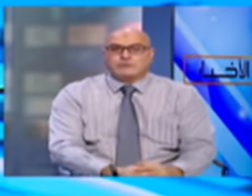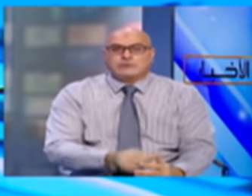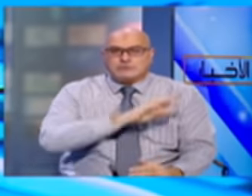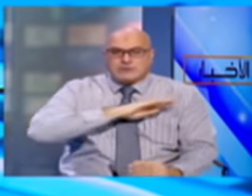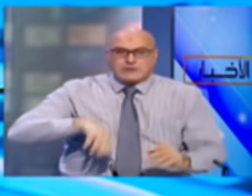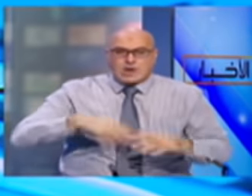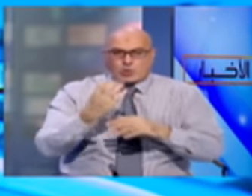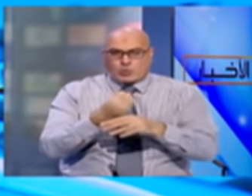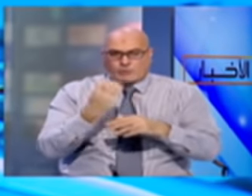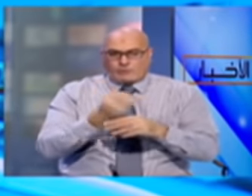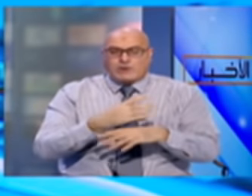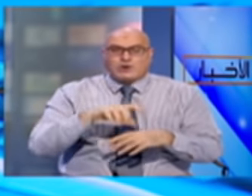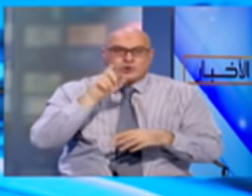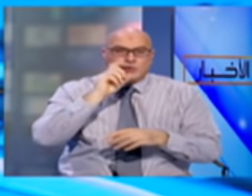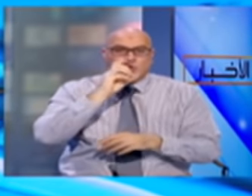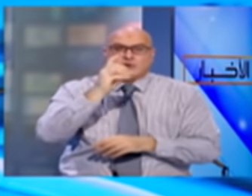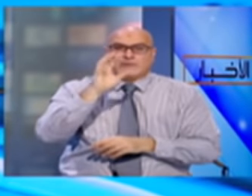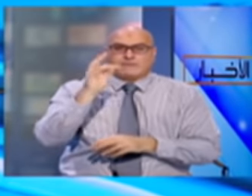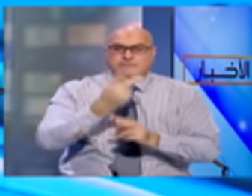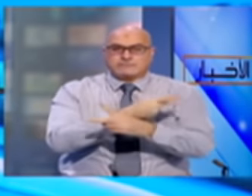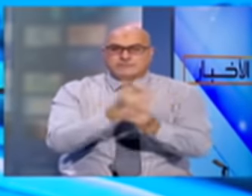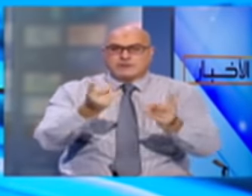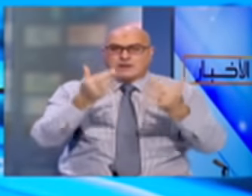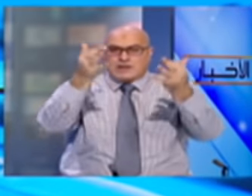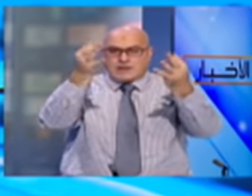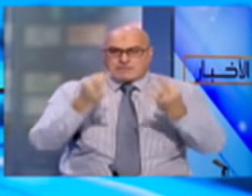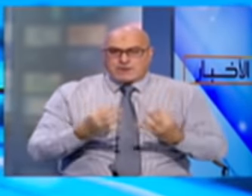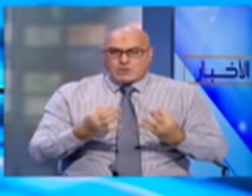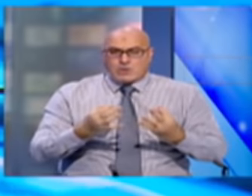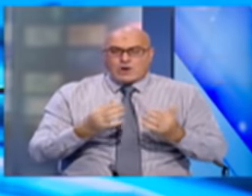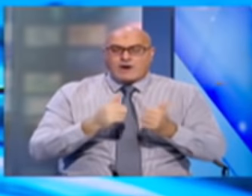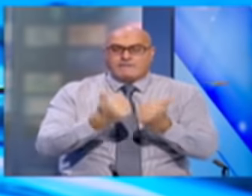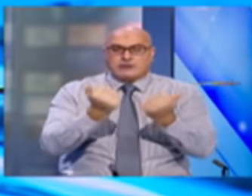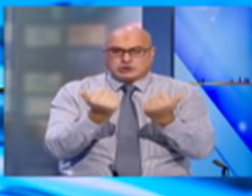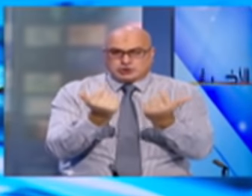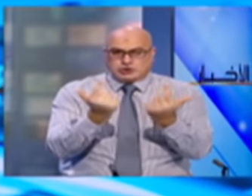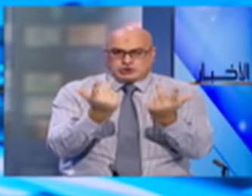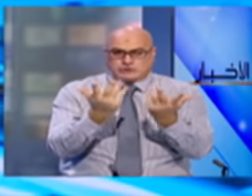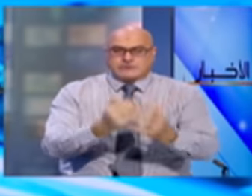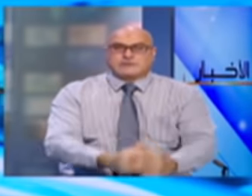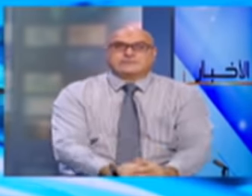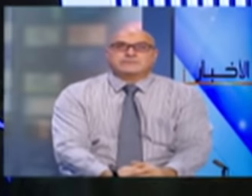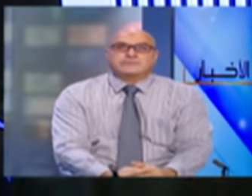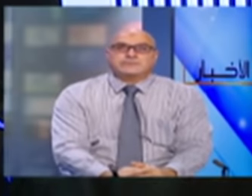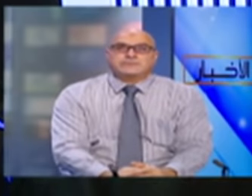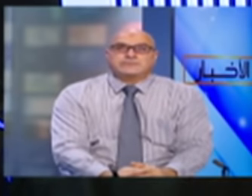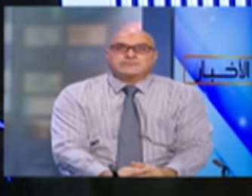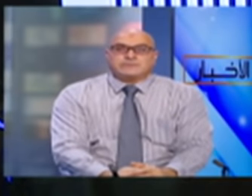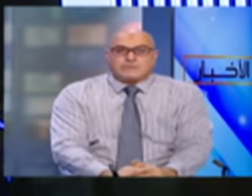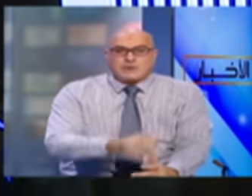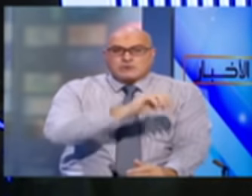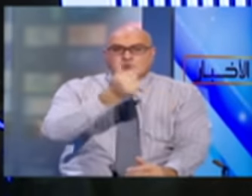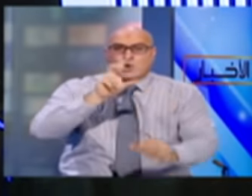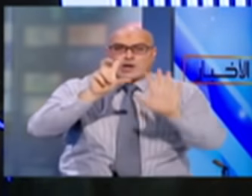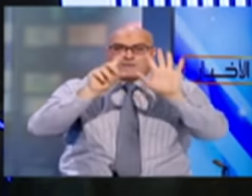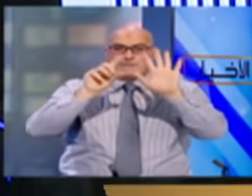بالبلاد، عرض أمس الدكتور جمال فرار الحصيلة الأخيرة بالمؤشرات والأرقام. مع تسجيل